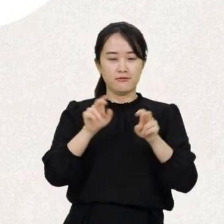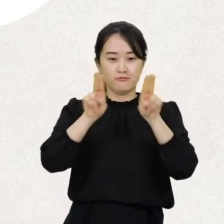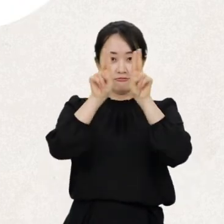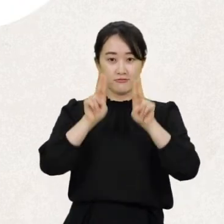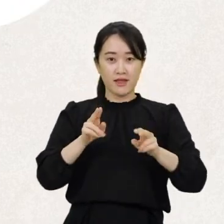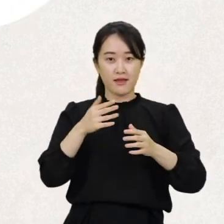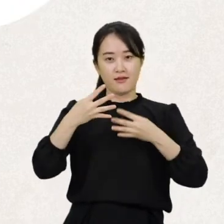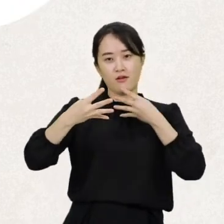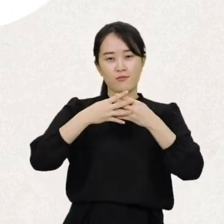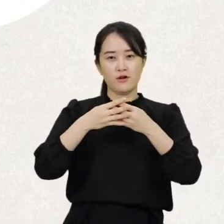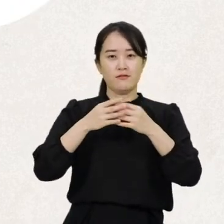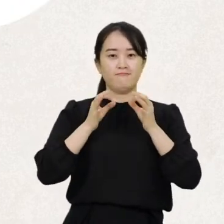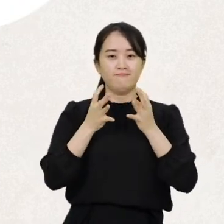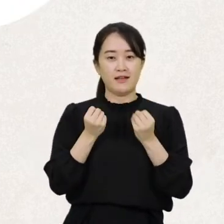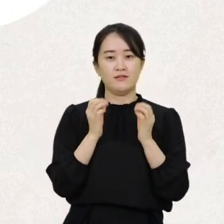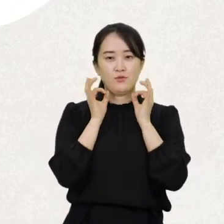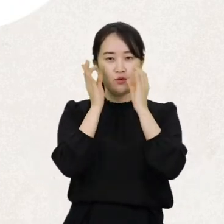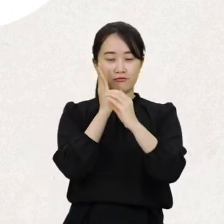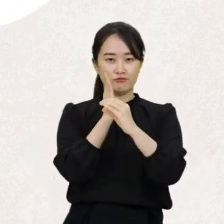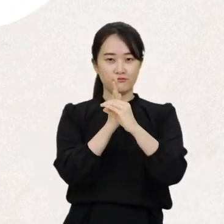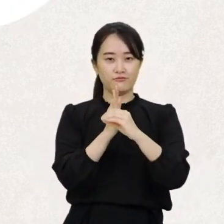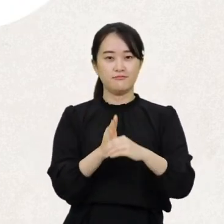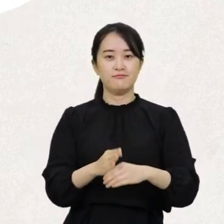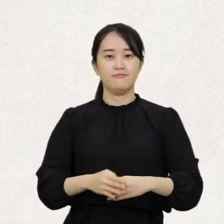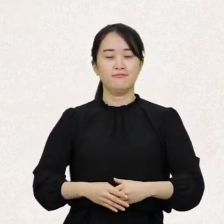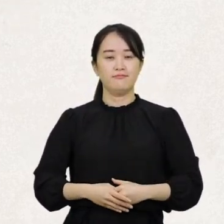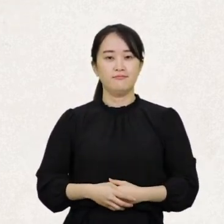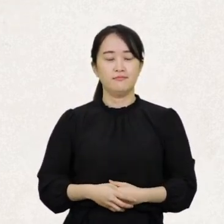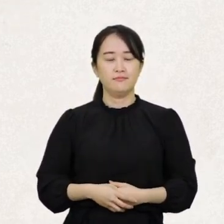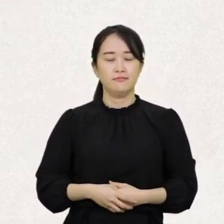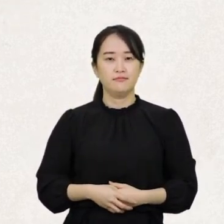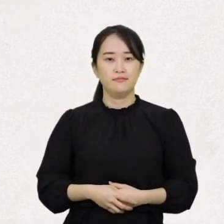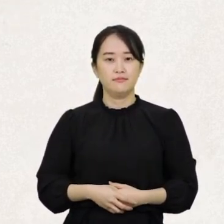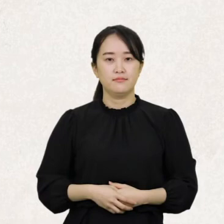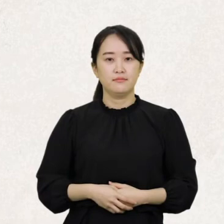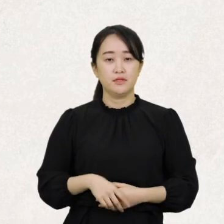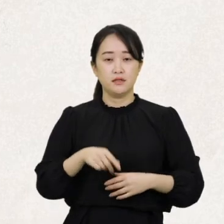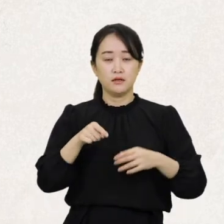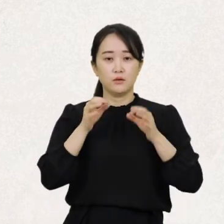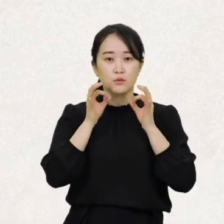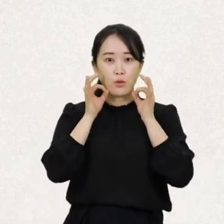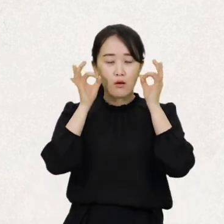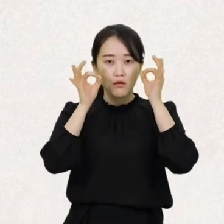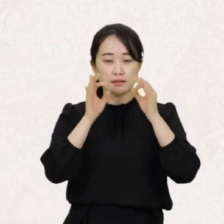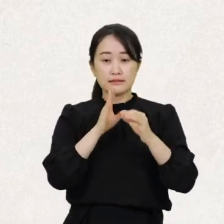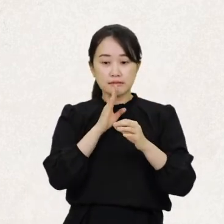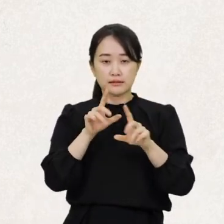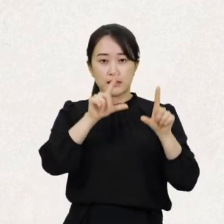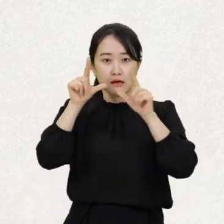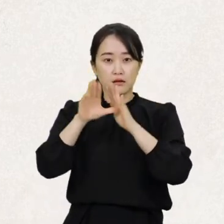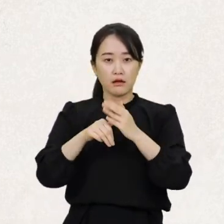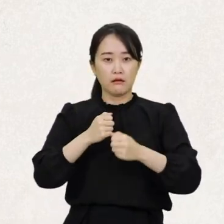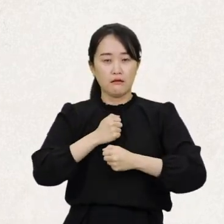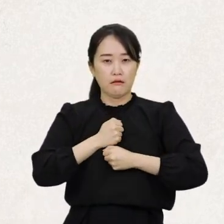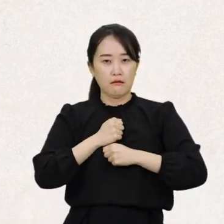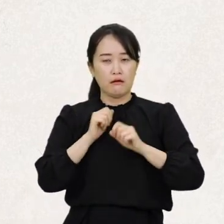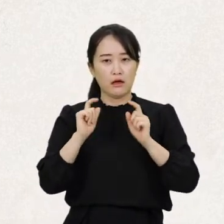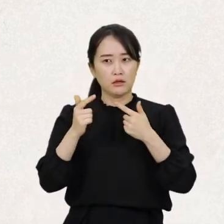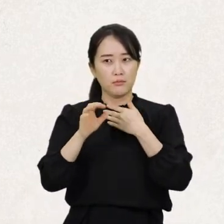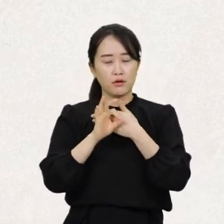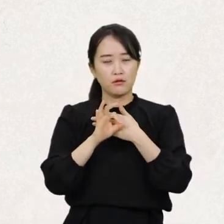국제협력도 하는 등 많은 노력을 기울이고 있는데요. 이러한 노력들이 실제 생활에서 지켜지지